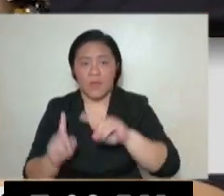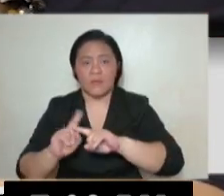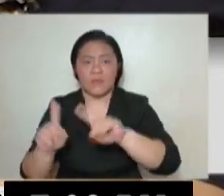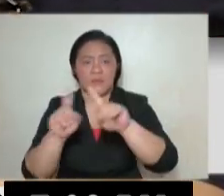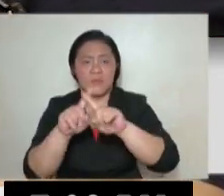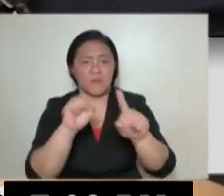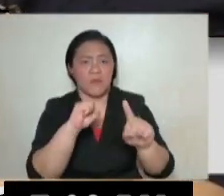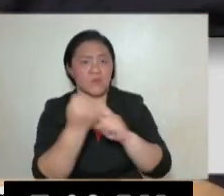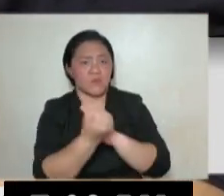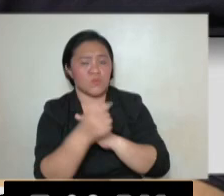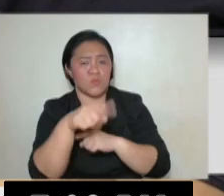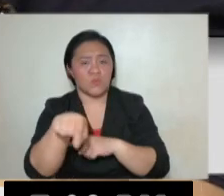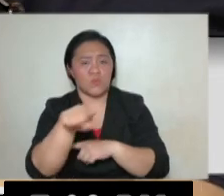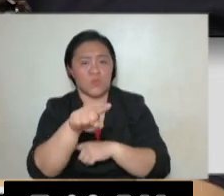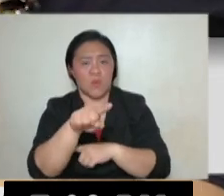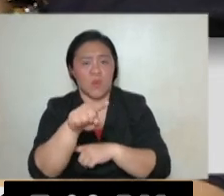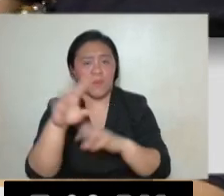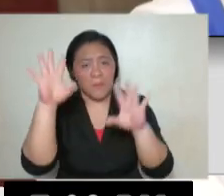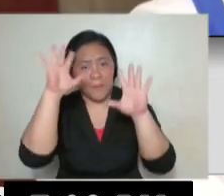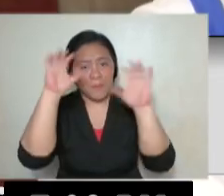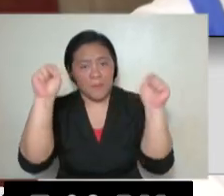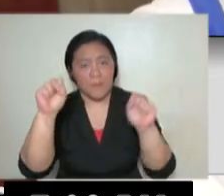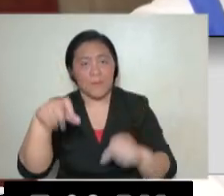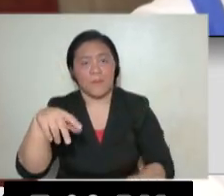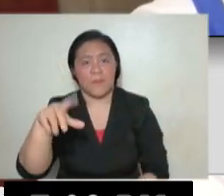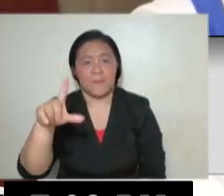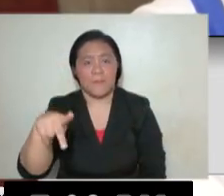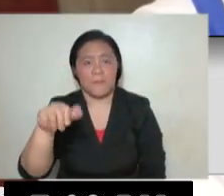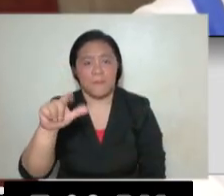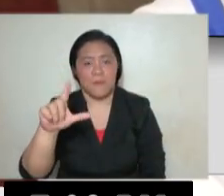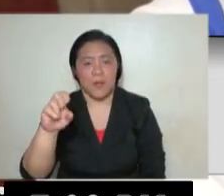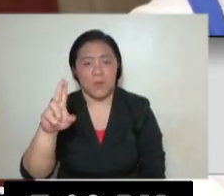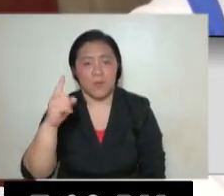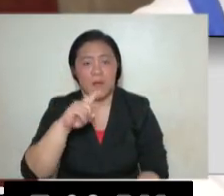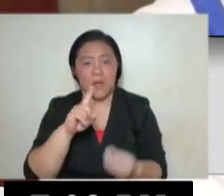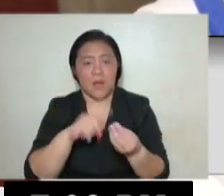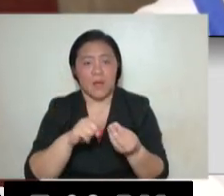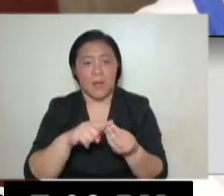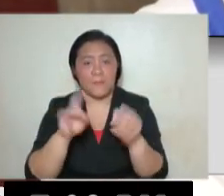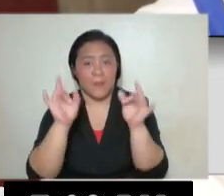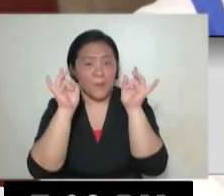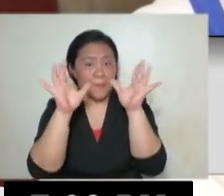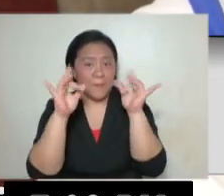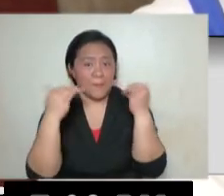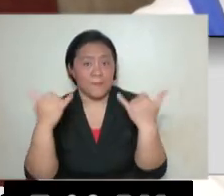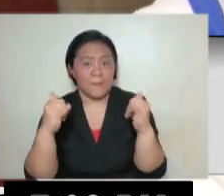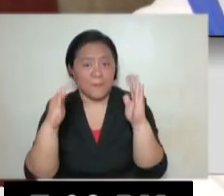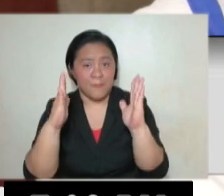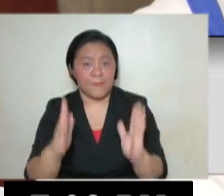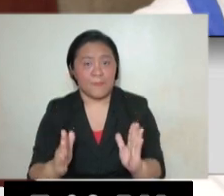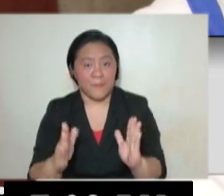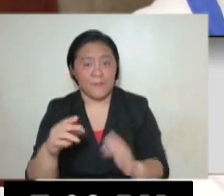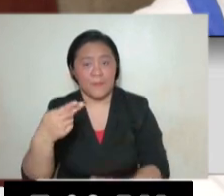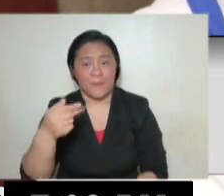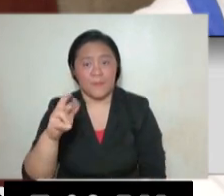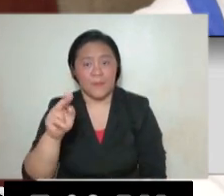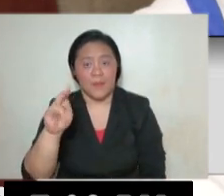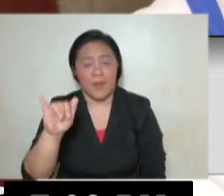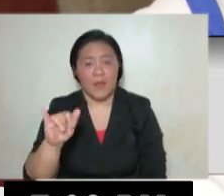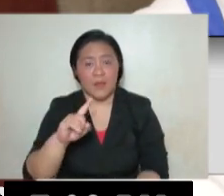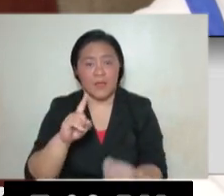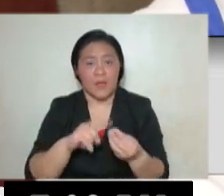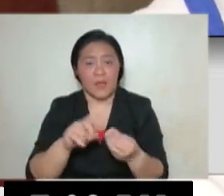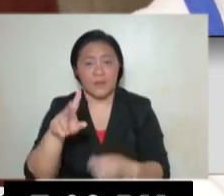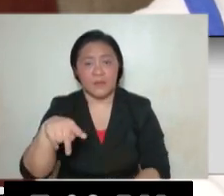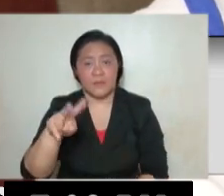premier volleyball League President Ricky palou ukol sa paglalaro ni Phil American alohi Robbins Hardy sa gaganaping pvl